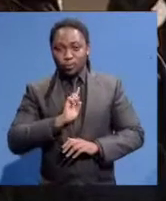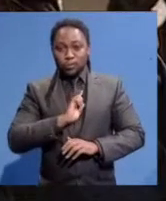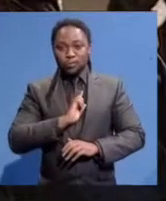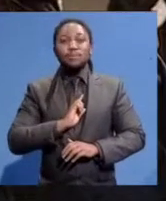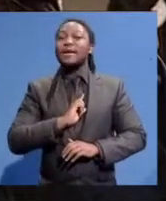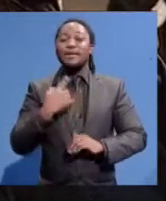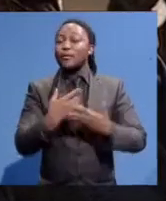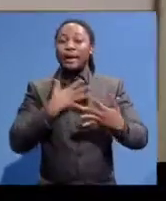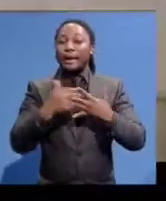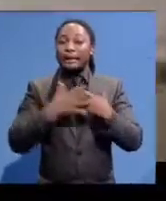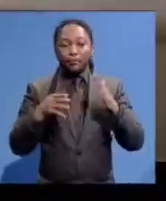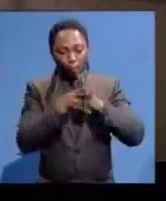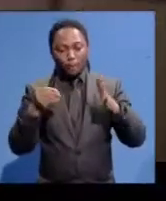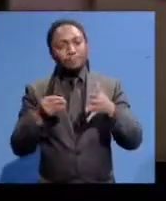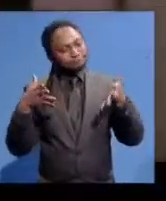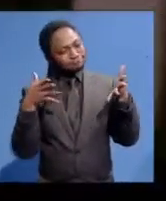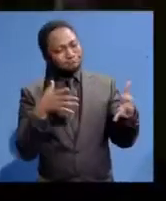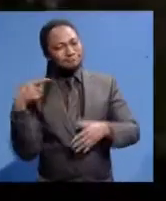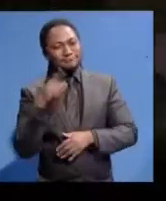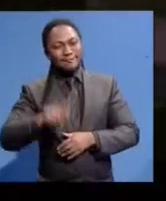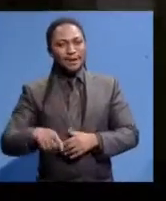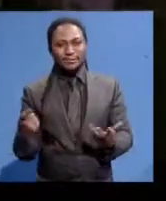het persoonlik dit vir ons kom sê.